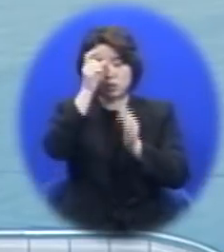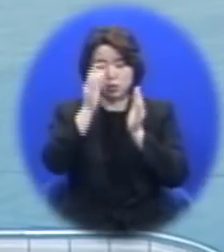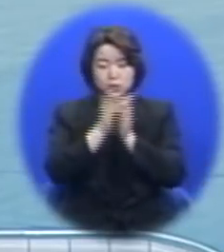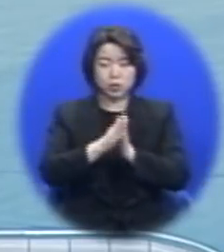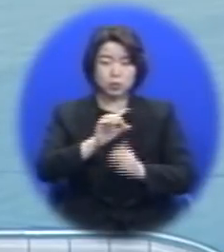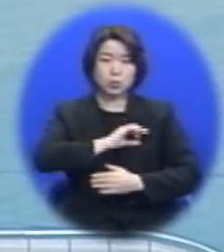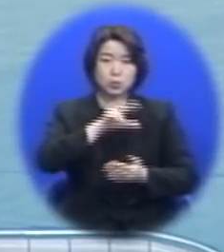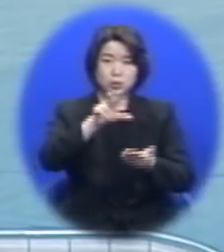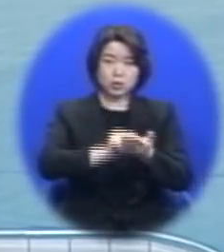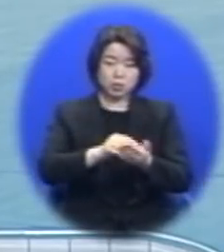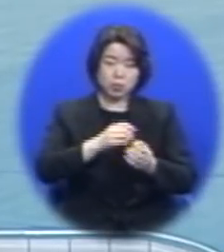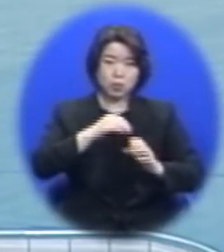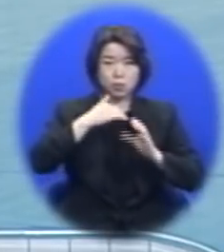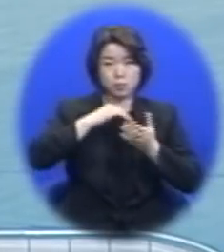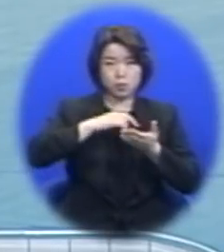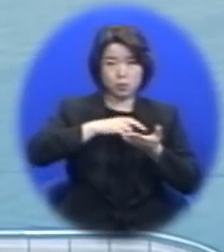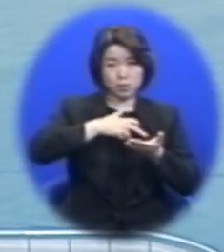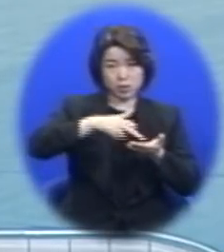같이 기도하시자는.